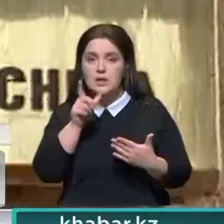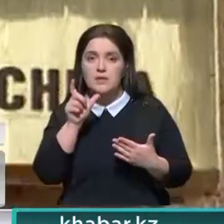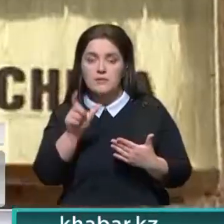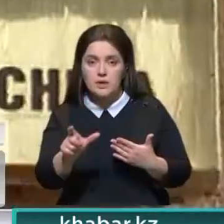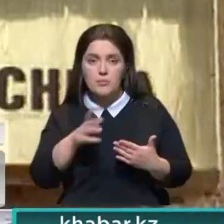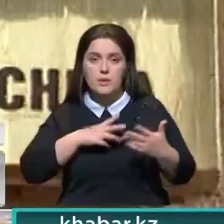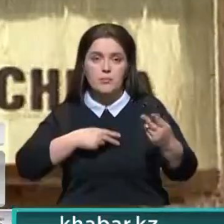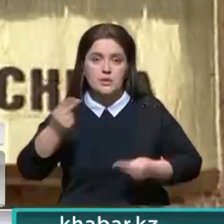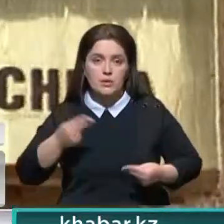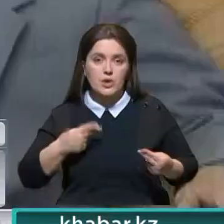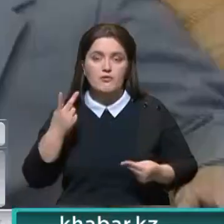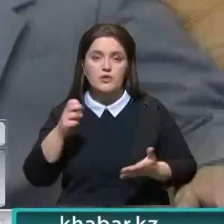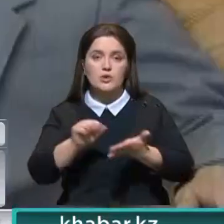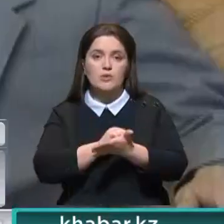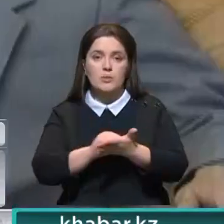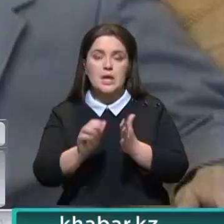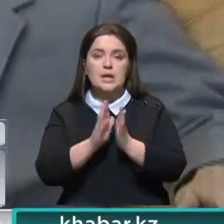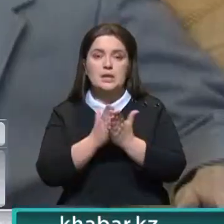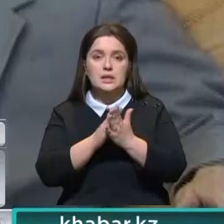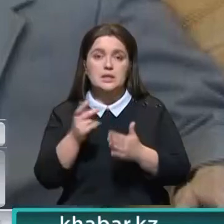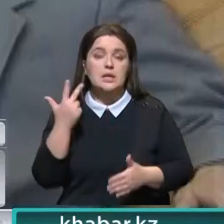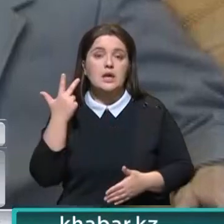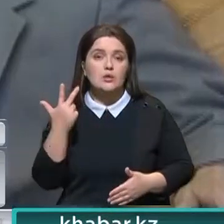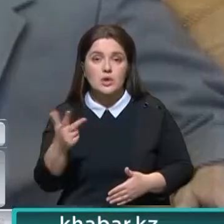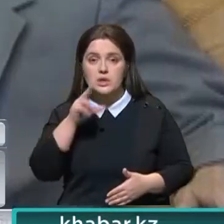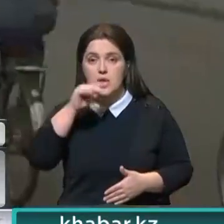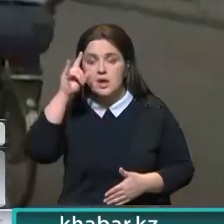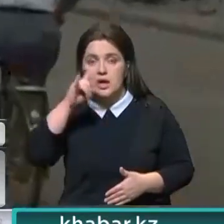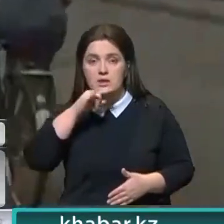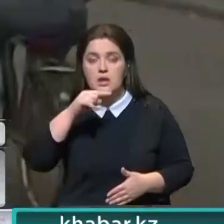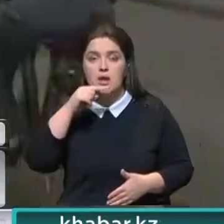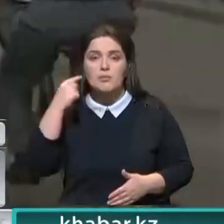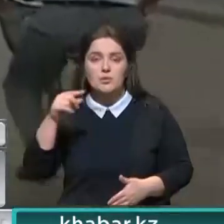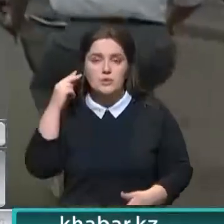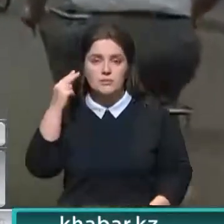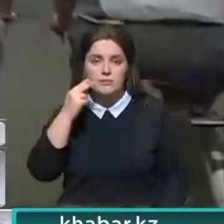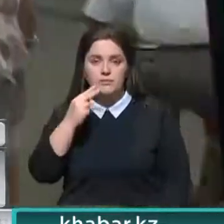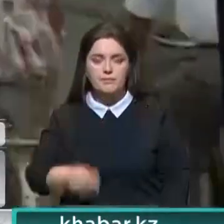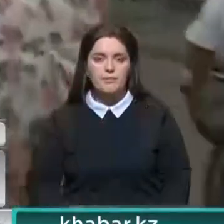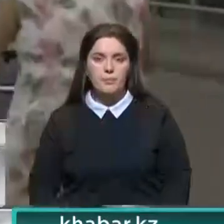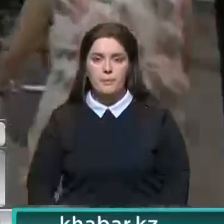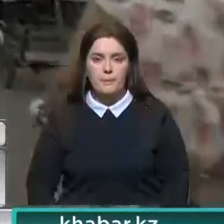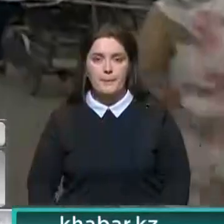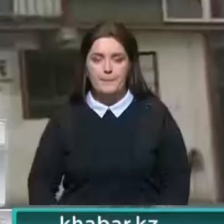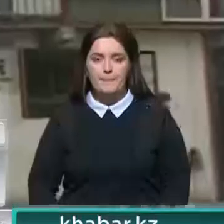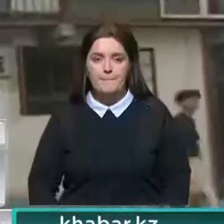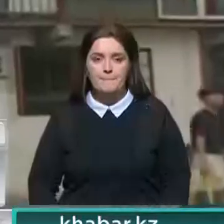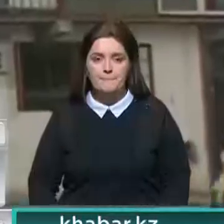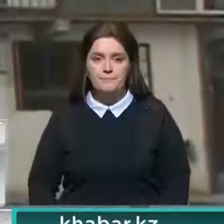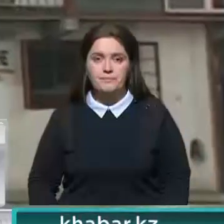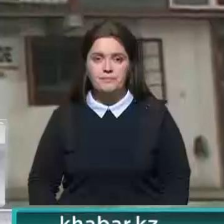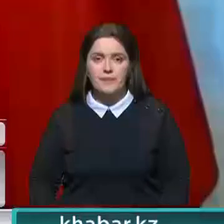За этот период было подписано около 200 документов. Книга издана на трех языках – казахском, русском и китайском.